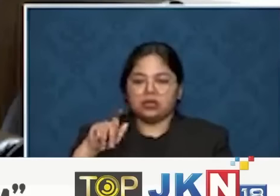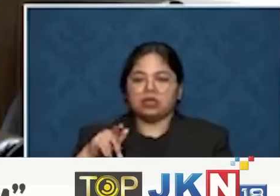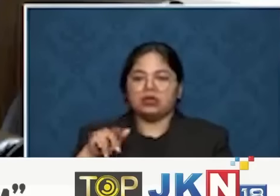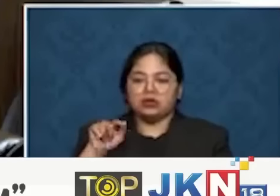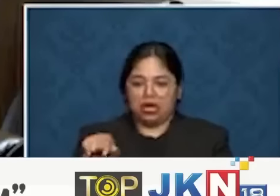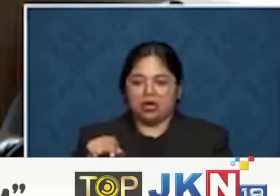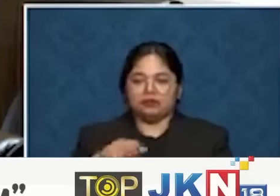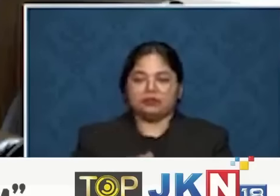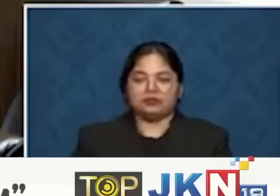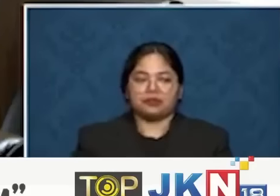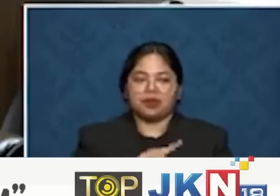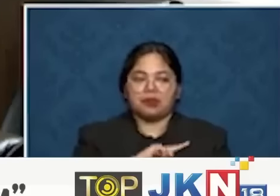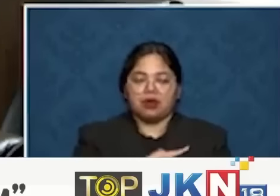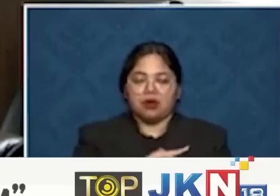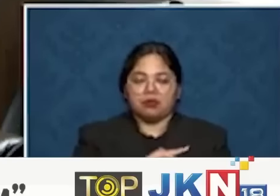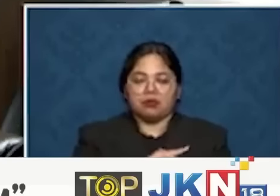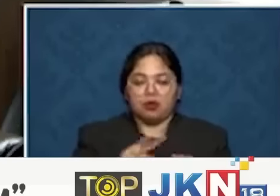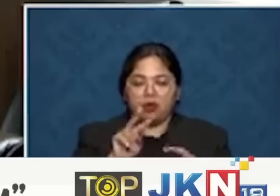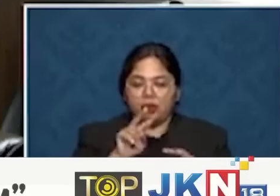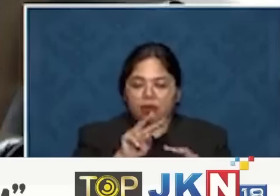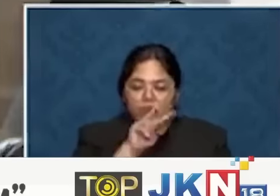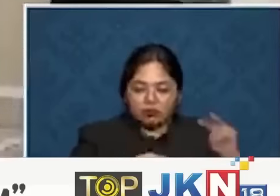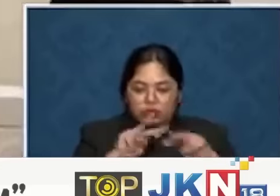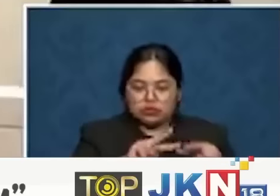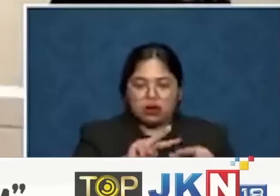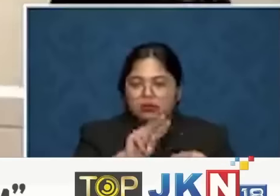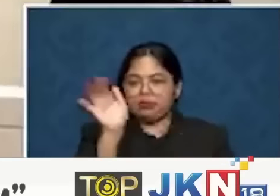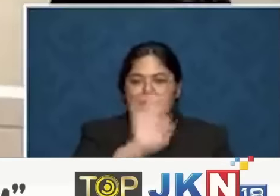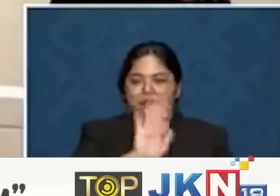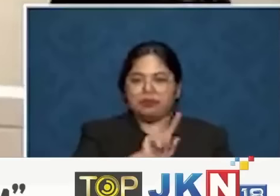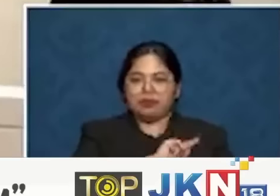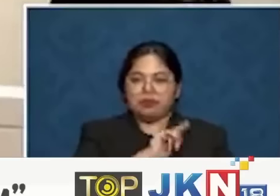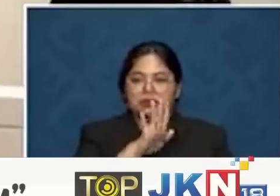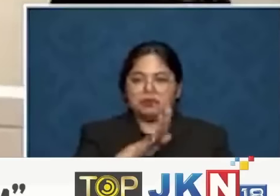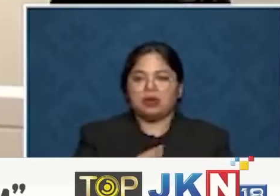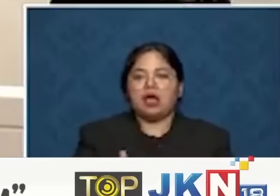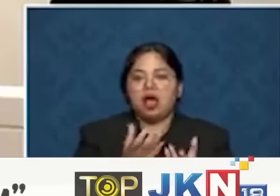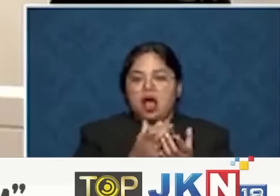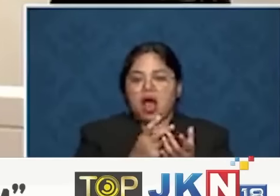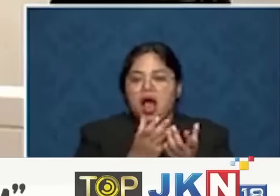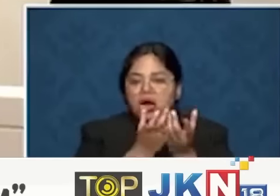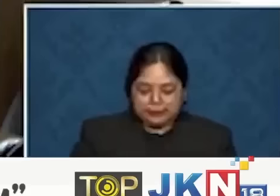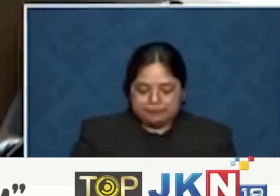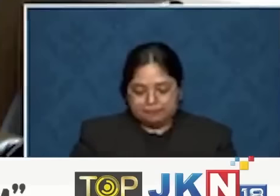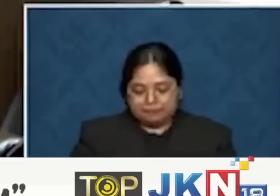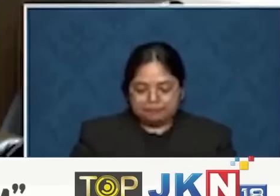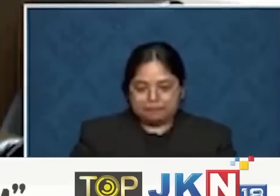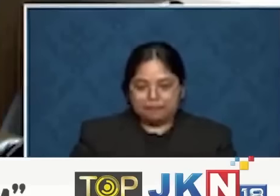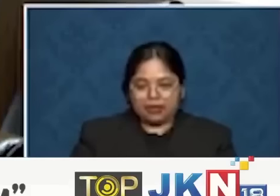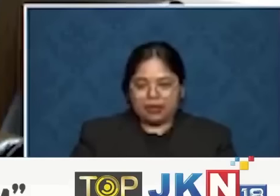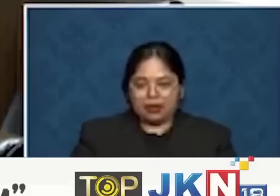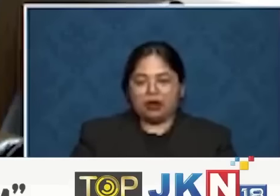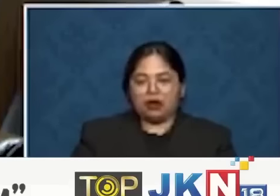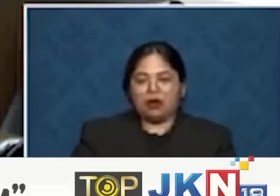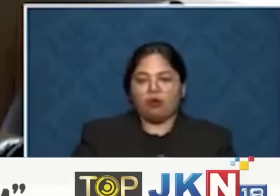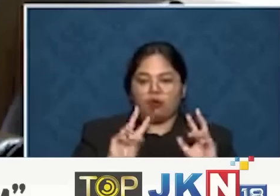ท็จจริงของส่วนราชการนะครับ รัฐธรรมนูญสังเกตนี่ฮะนี่ก็เป็นบางช่วงบางตอนที่หม